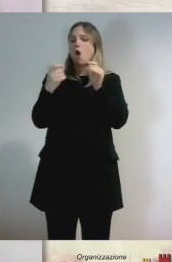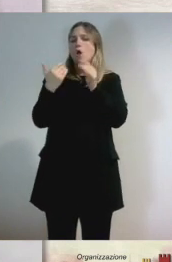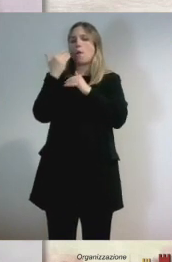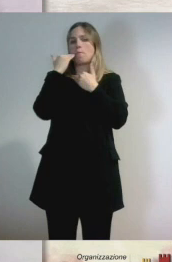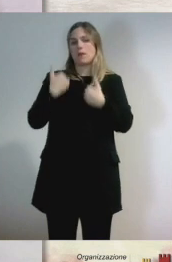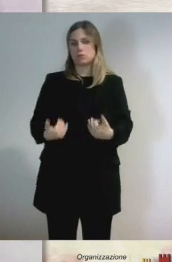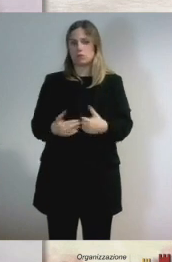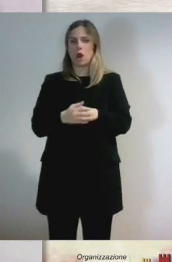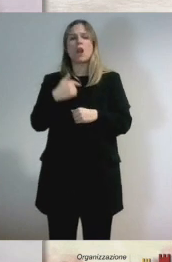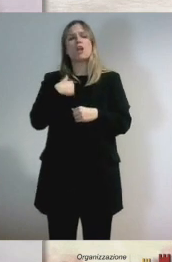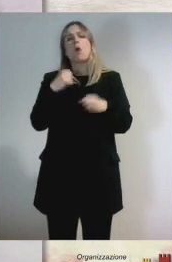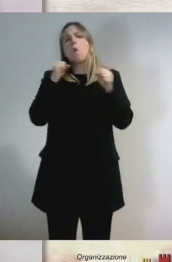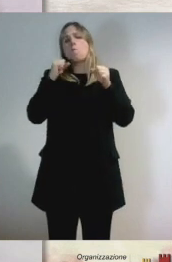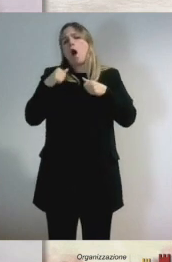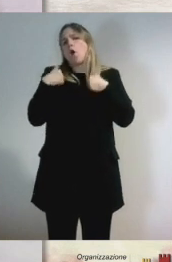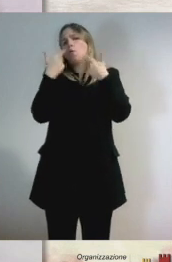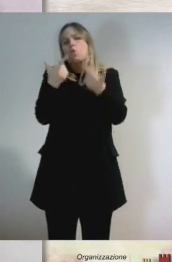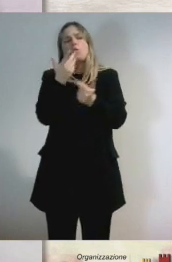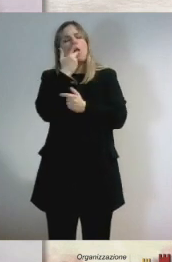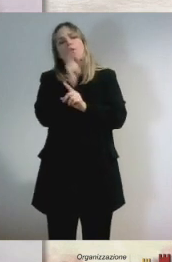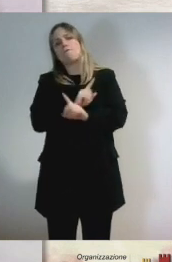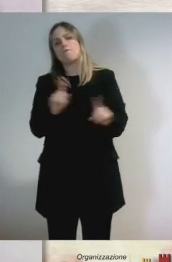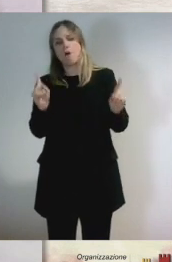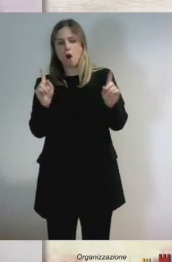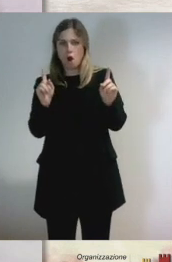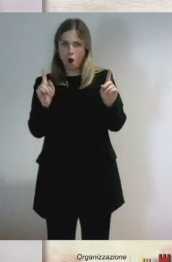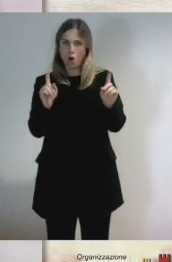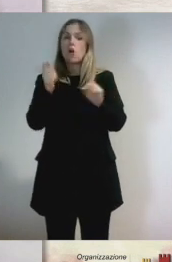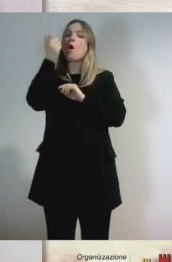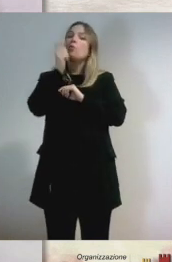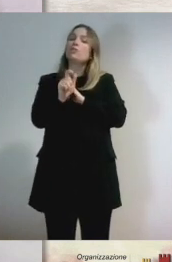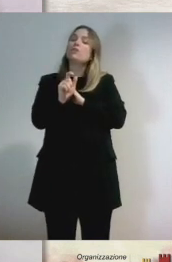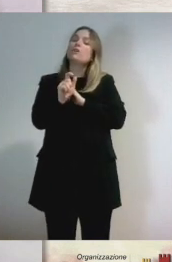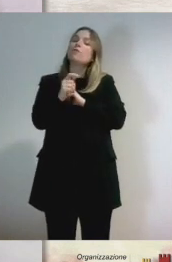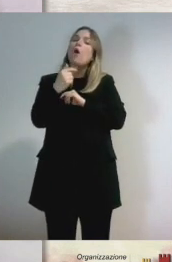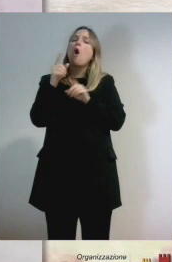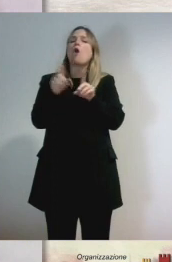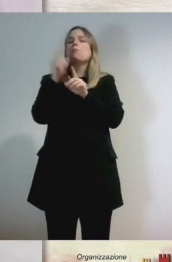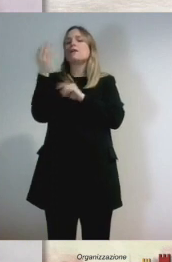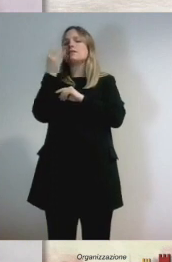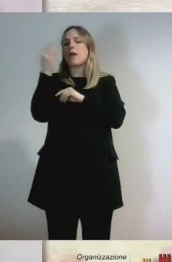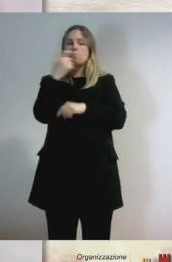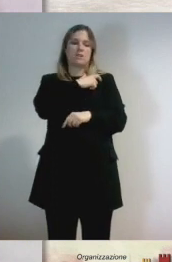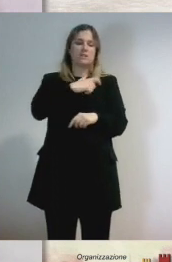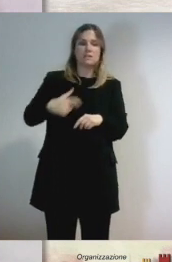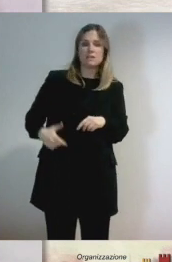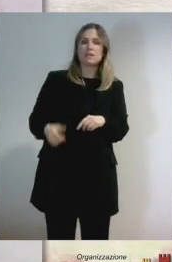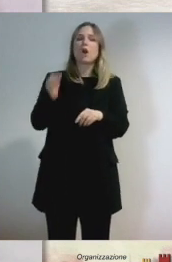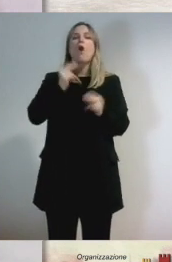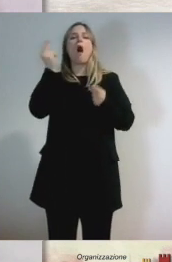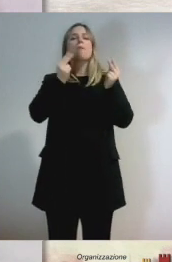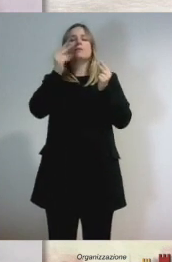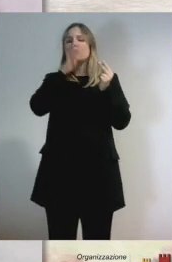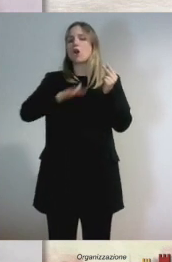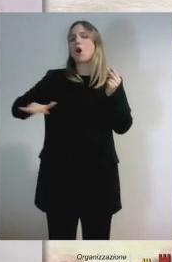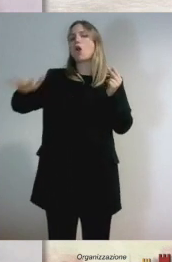Anche perché come mi capita di dire sempre il fare il sindaco fare l'amministratore locale e il mestiere più bello del mondo è vero che devi